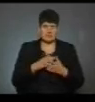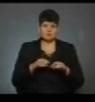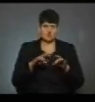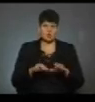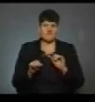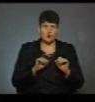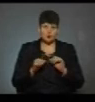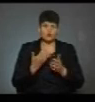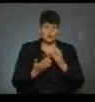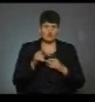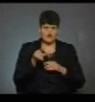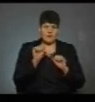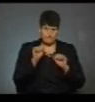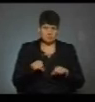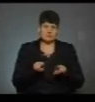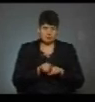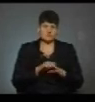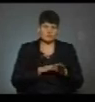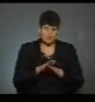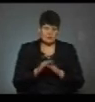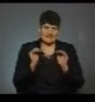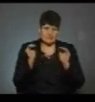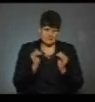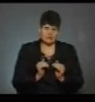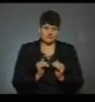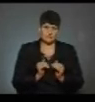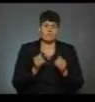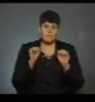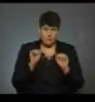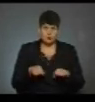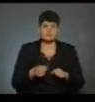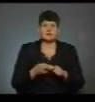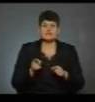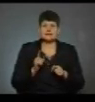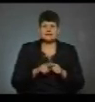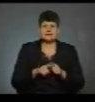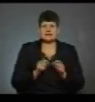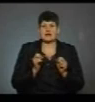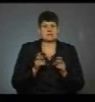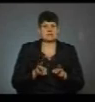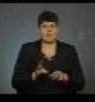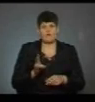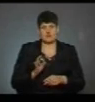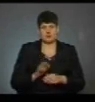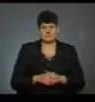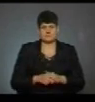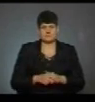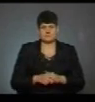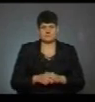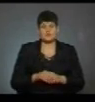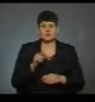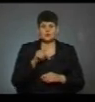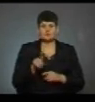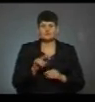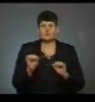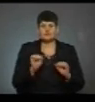яку ви можете також виконувати і знижувати? Можемо, але це досить ризиковано. Тому що уряд